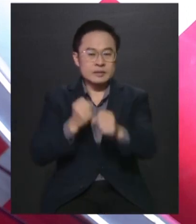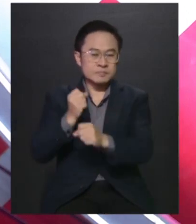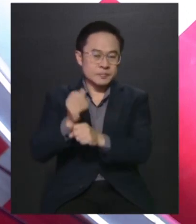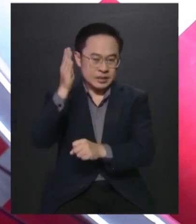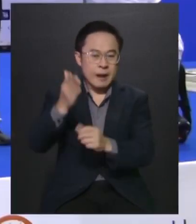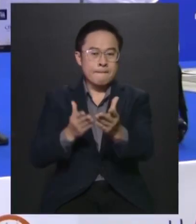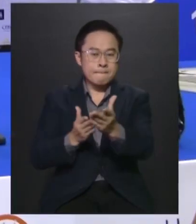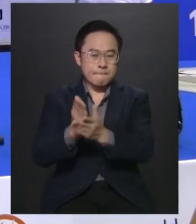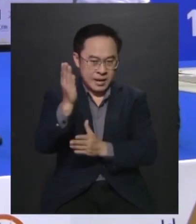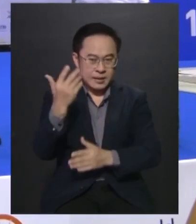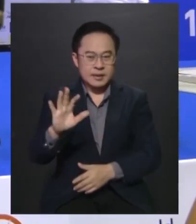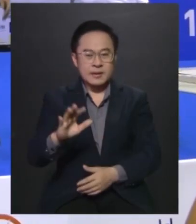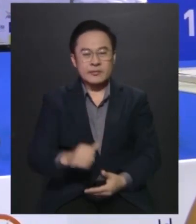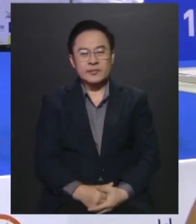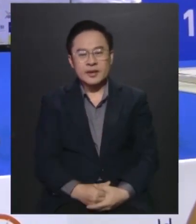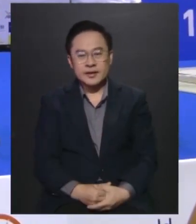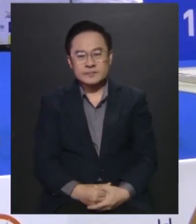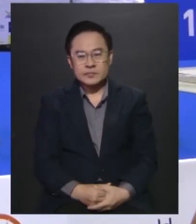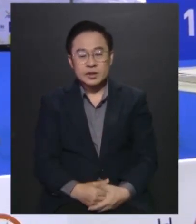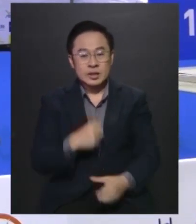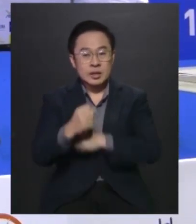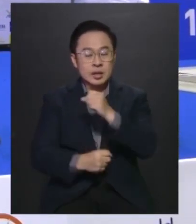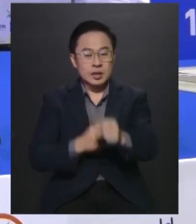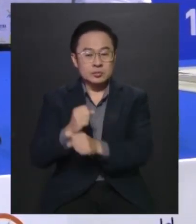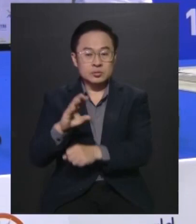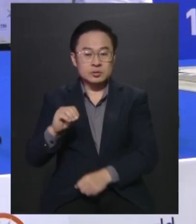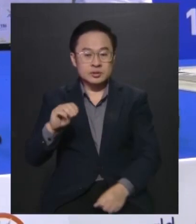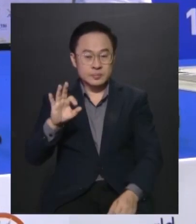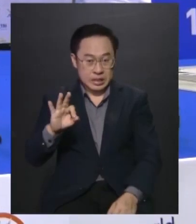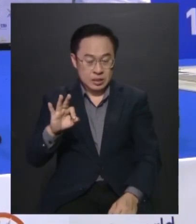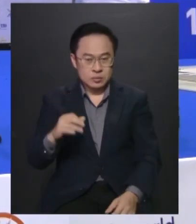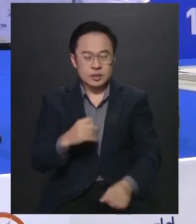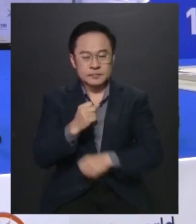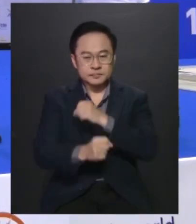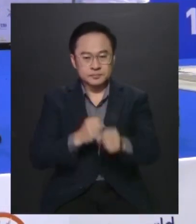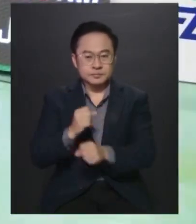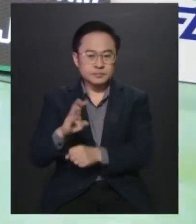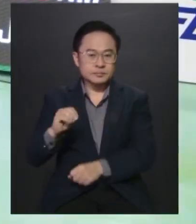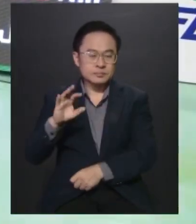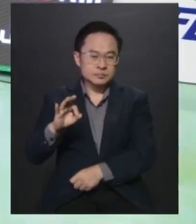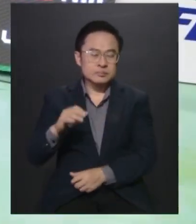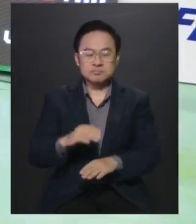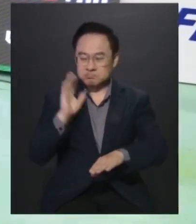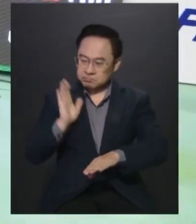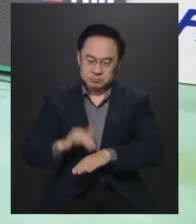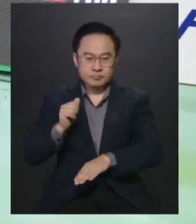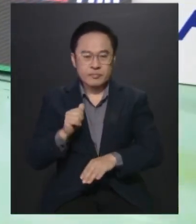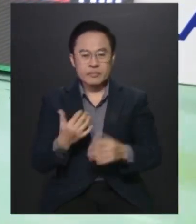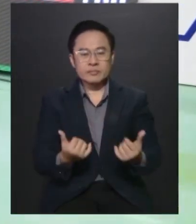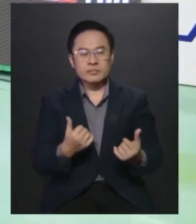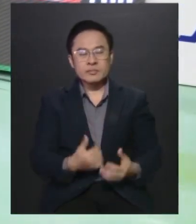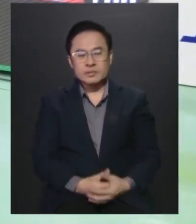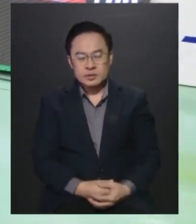แล้วครับแม่ในวัย49ปีแต่ยังคงยอดเยี่ยมนะครับเอาไปดูไฮไลท์การแข่งขัน World Ability Sport